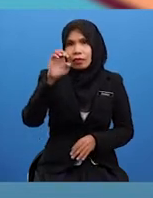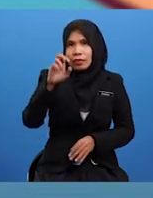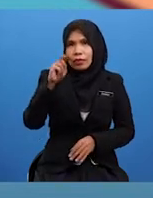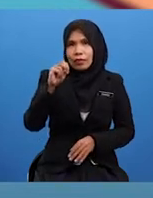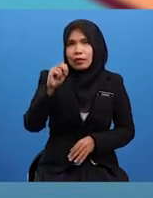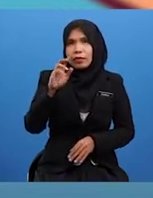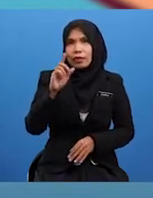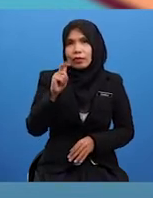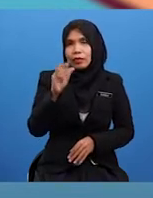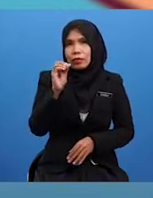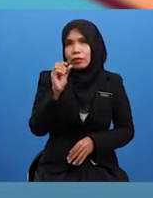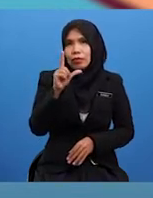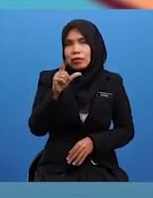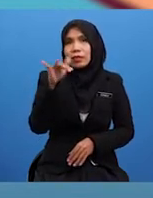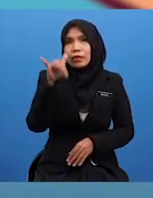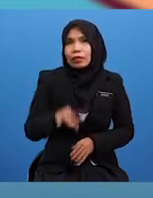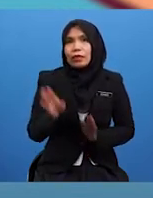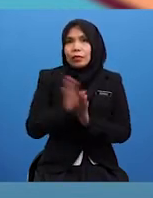Cuba kamu fikir.